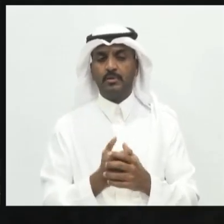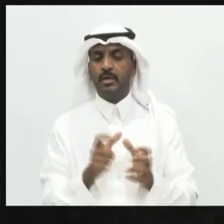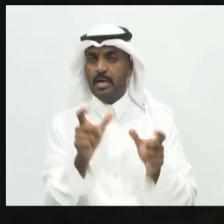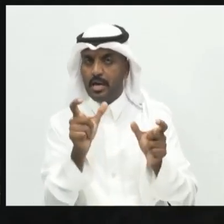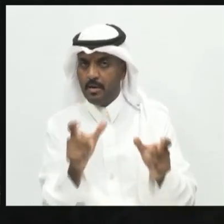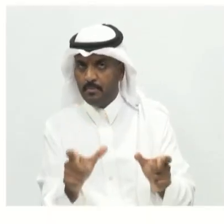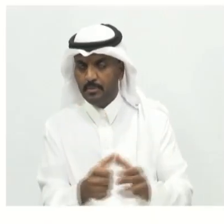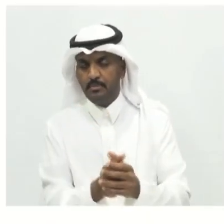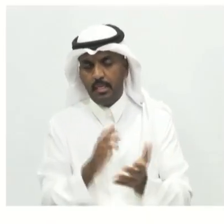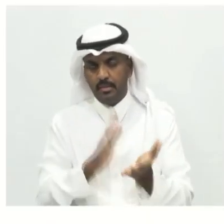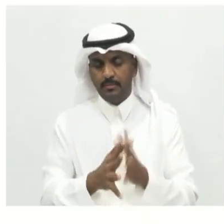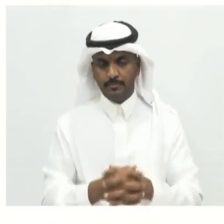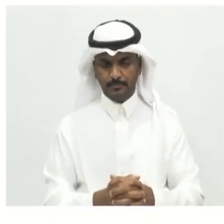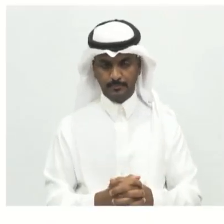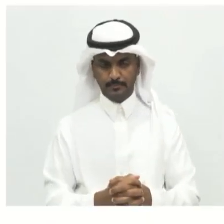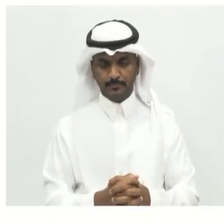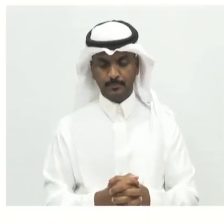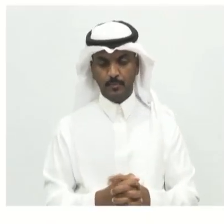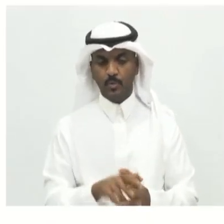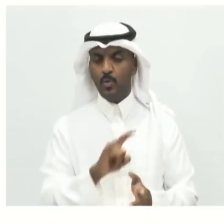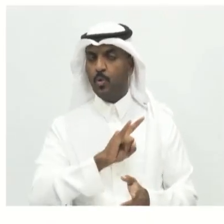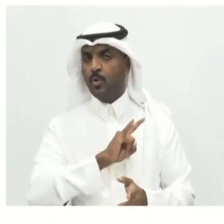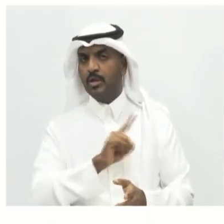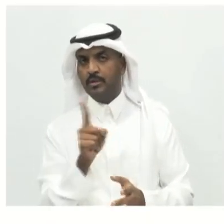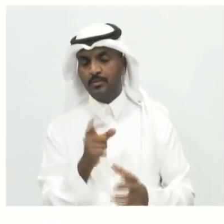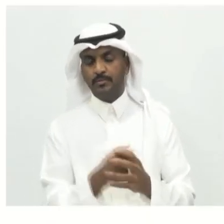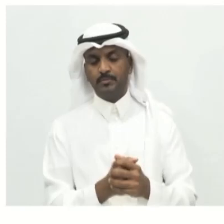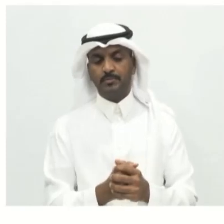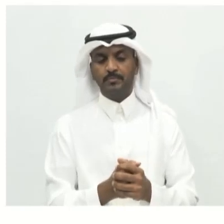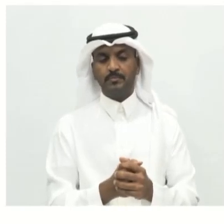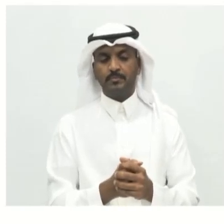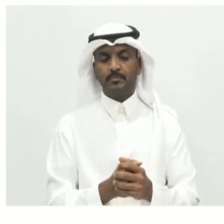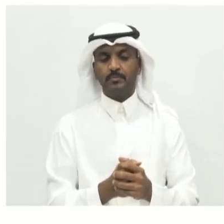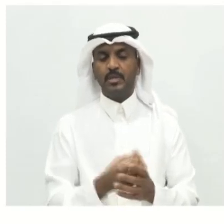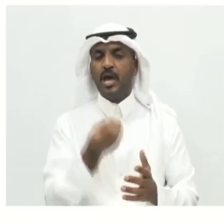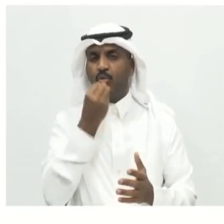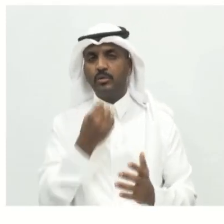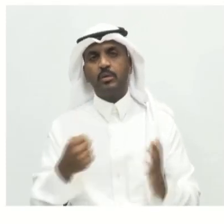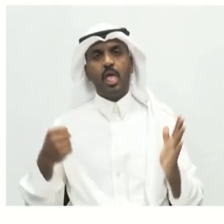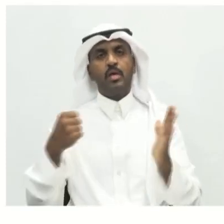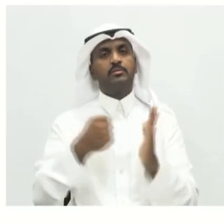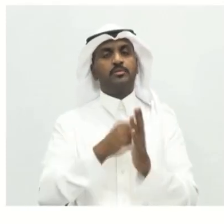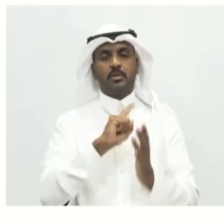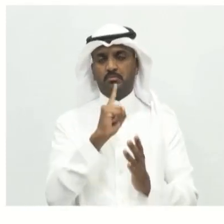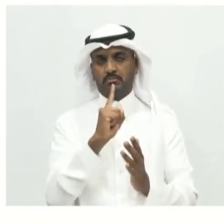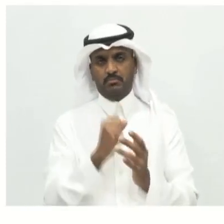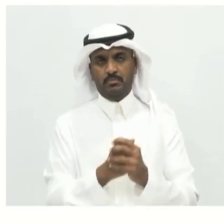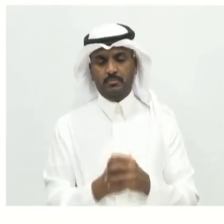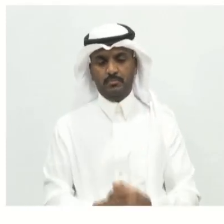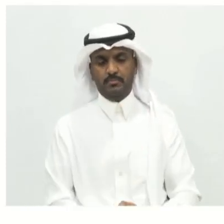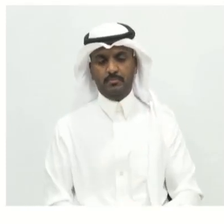من الضرر وليس له لاحظوا وليس له ان ياكل منه منه